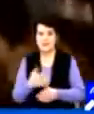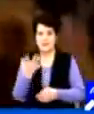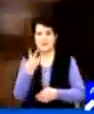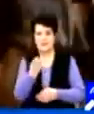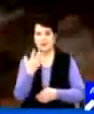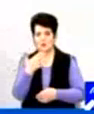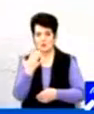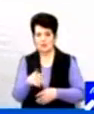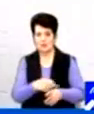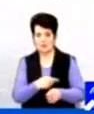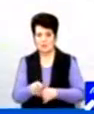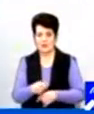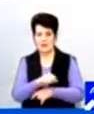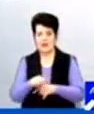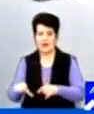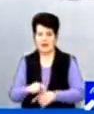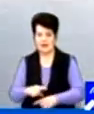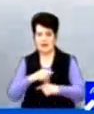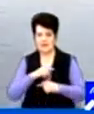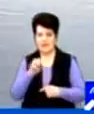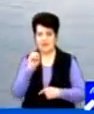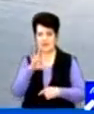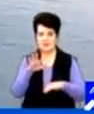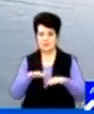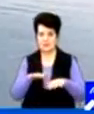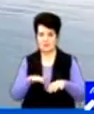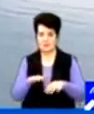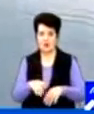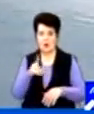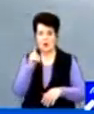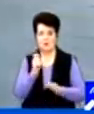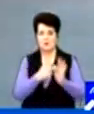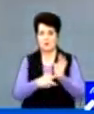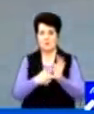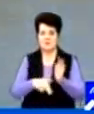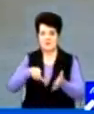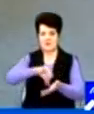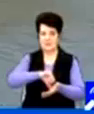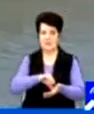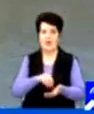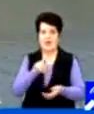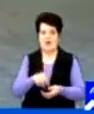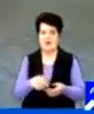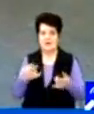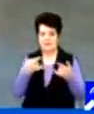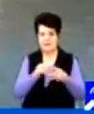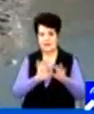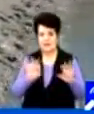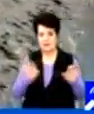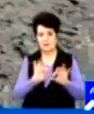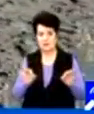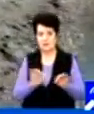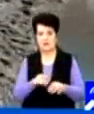de kilometri. La linia de finish a ajuns al 15-lea din 180 de participanți. În telejurnal vă spunem mai multe